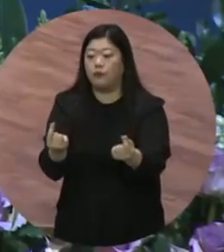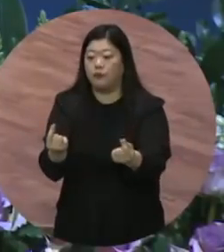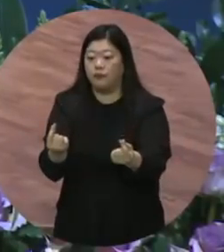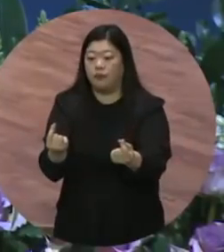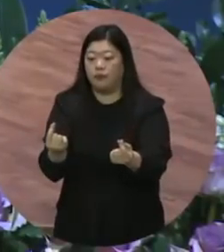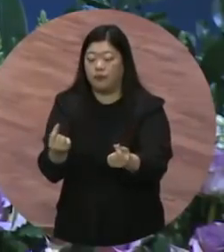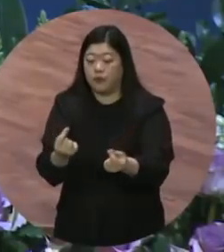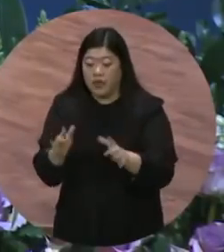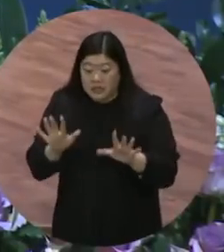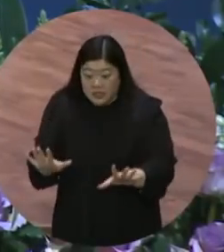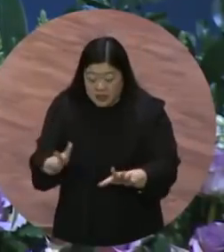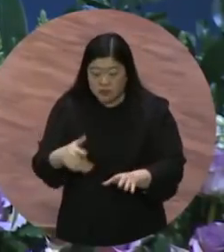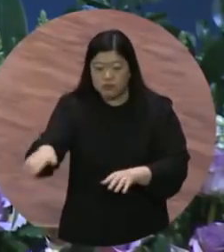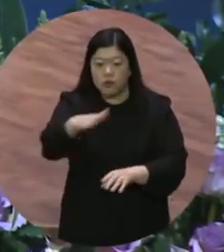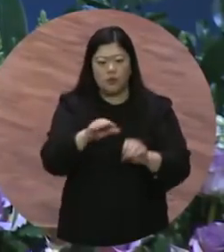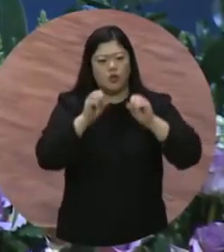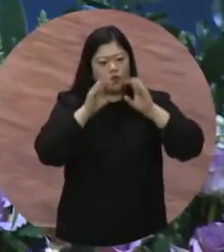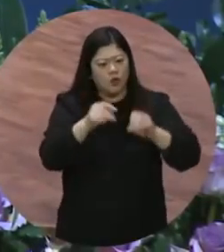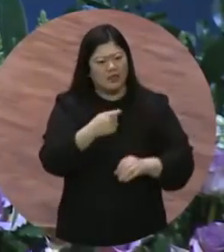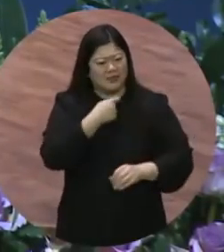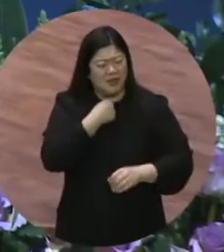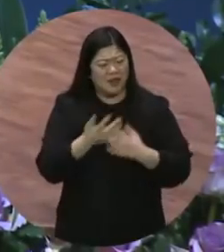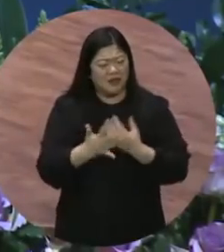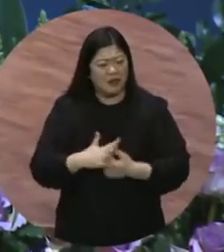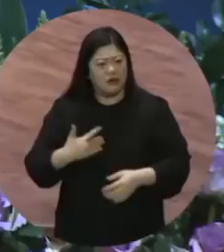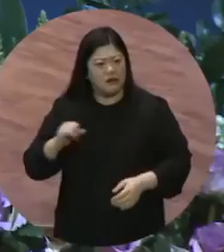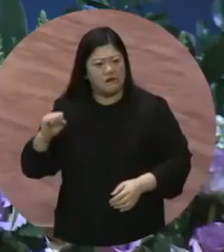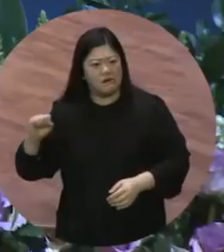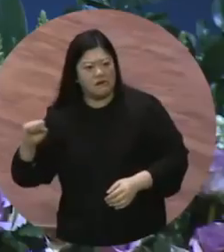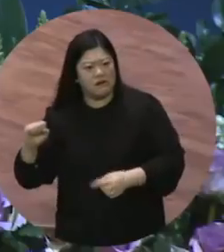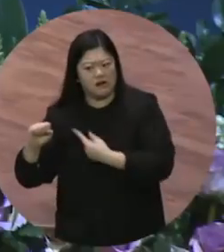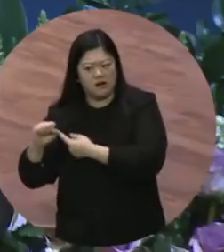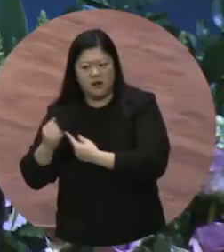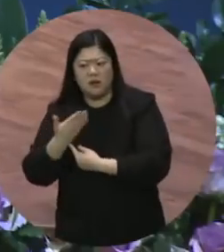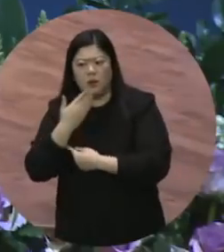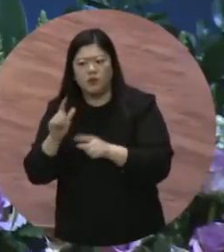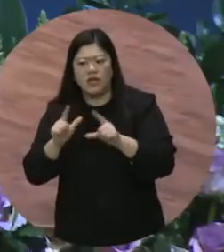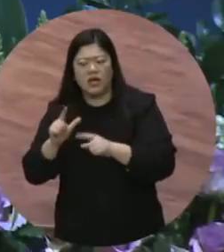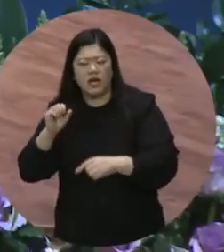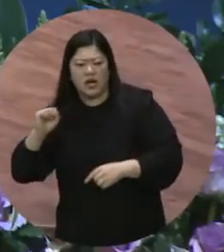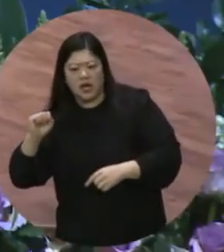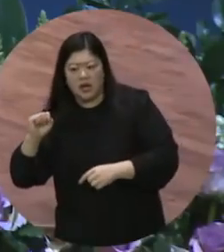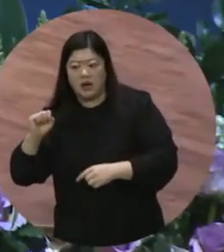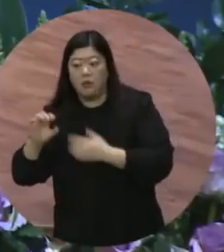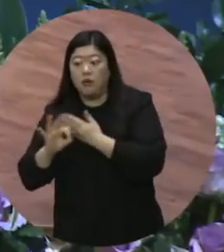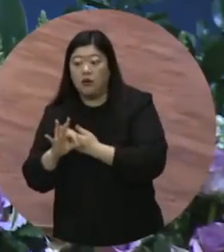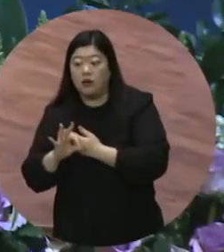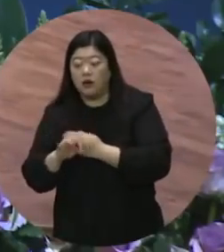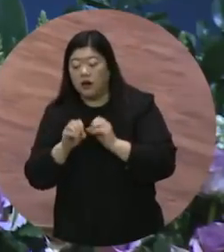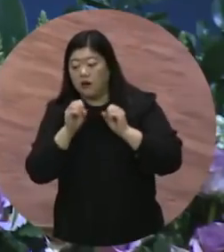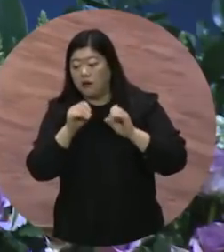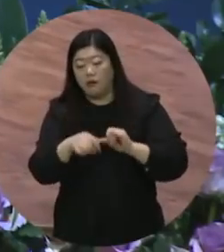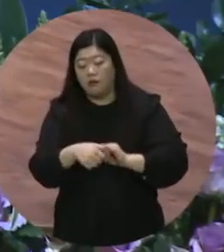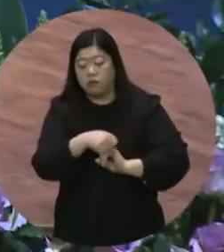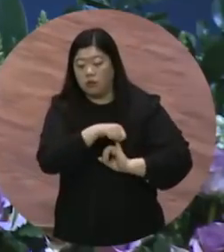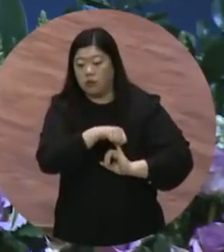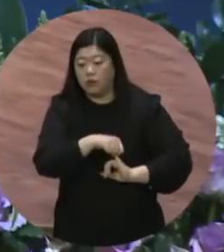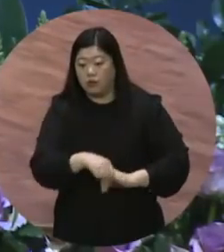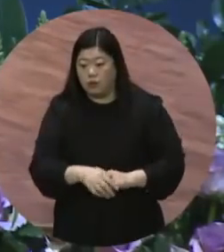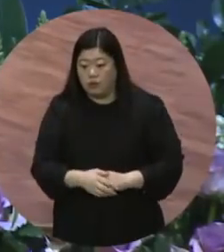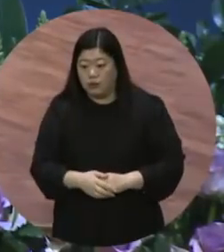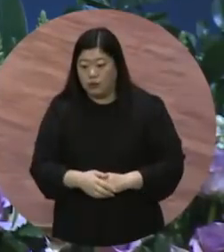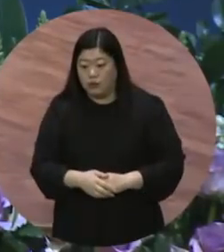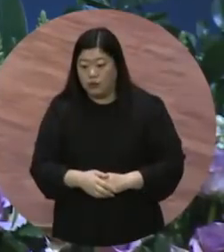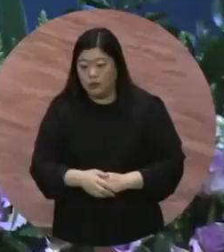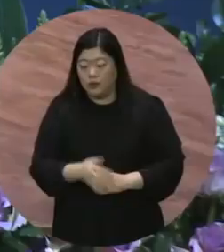생존에 묶여버린 것. 오늘 아브라함이 바로 그런